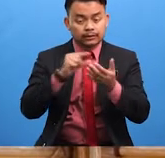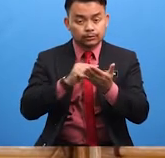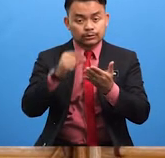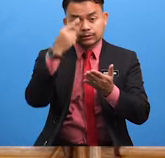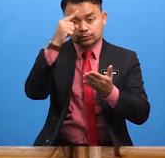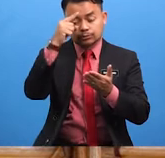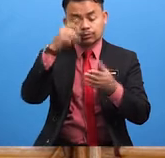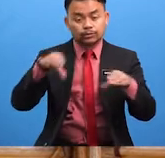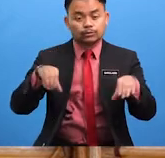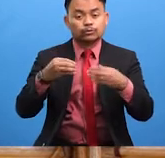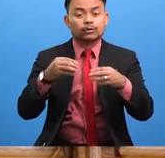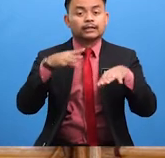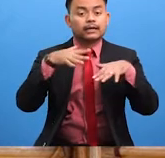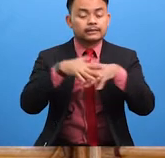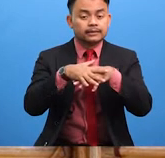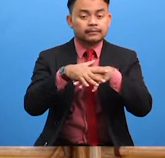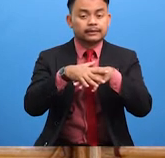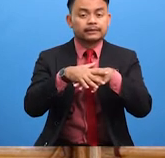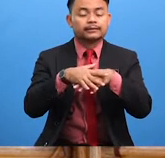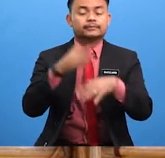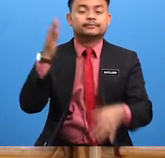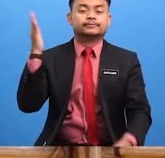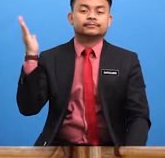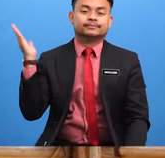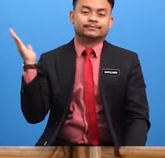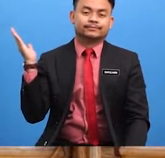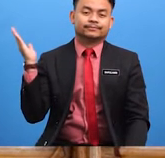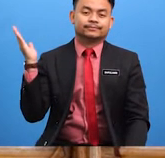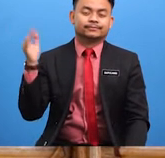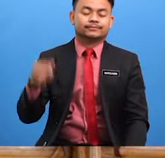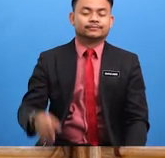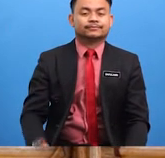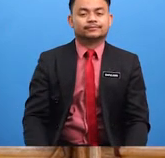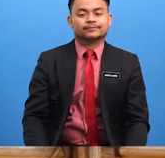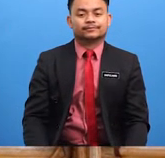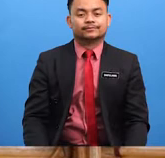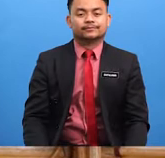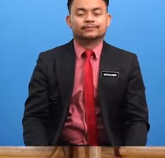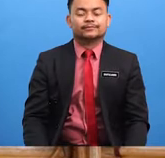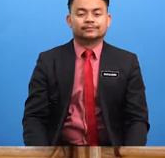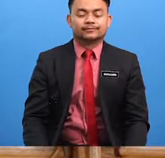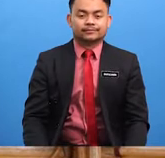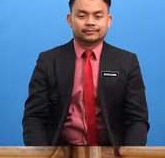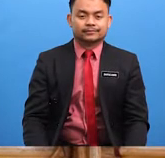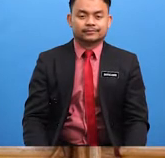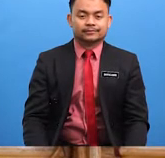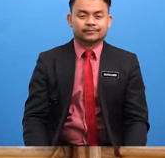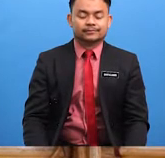rotan, lidi, akar, buluh, daun